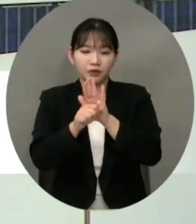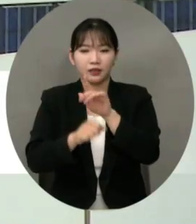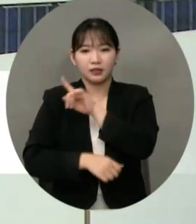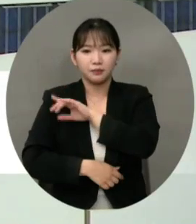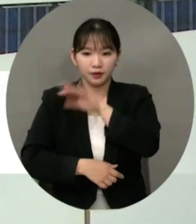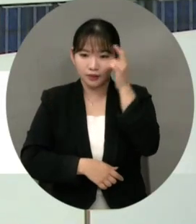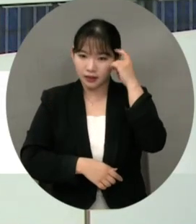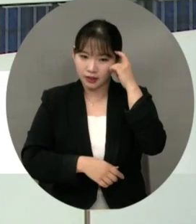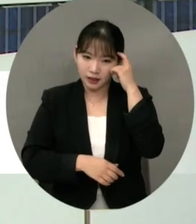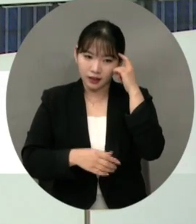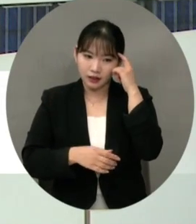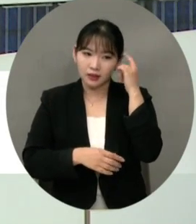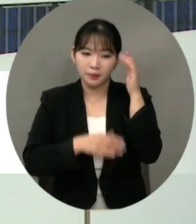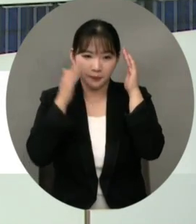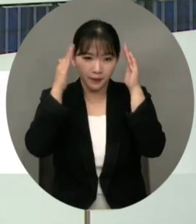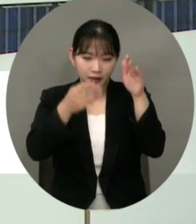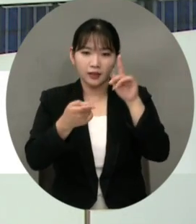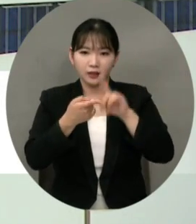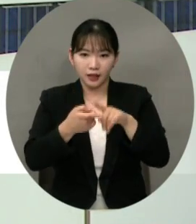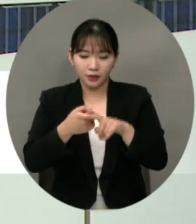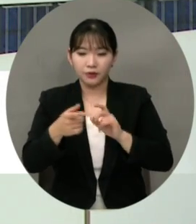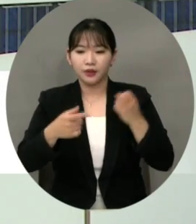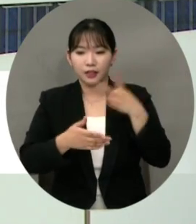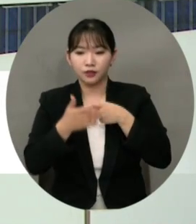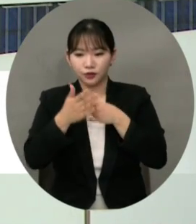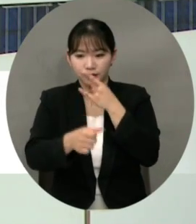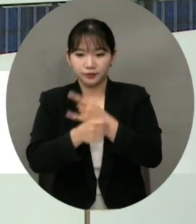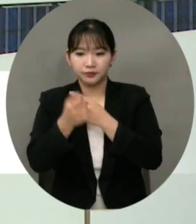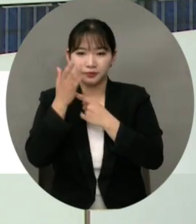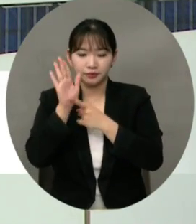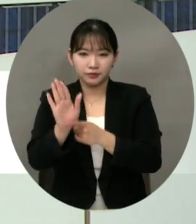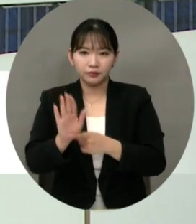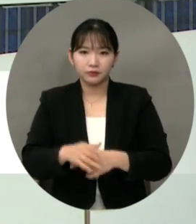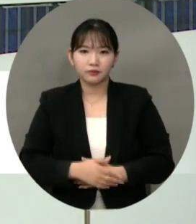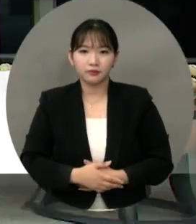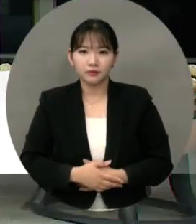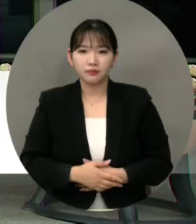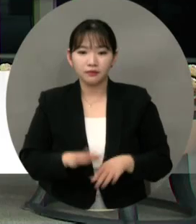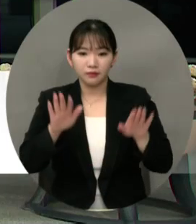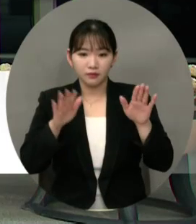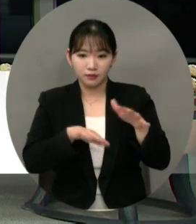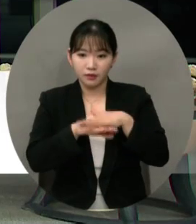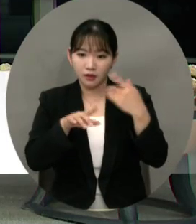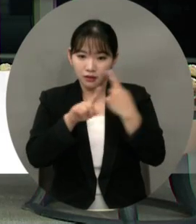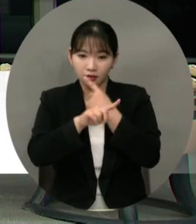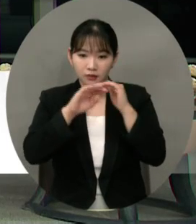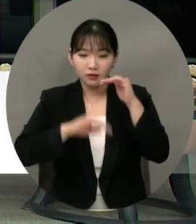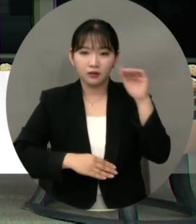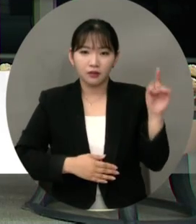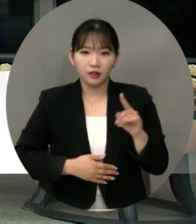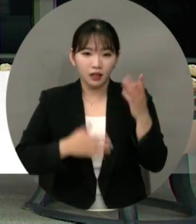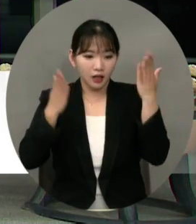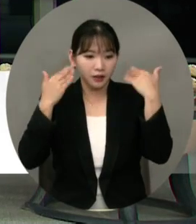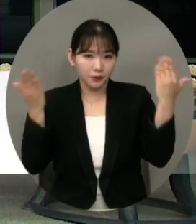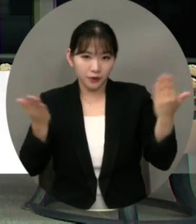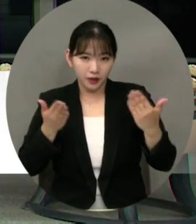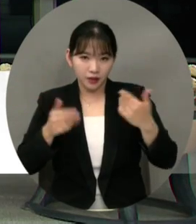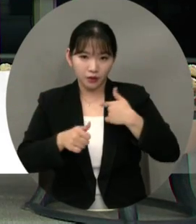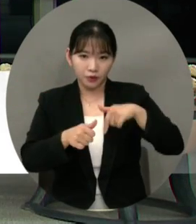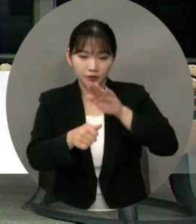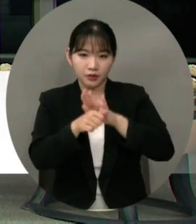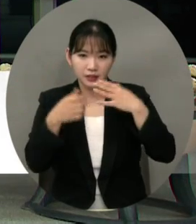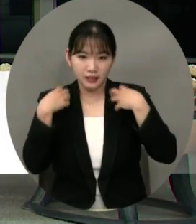하는 기본 방향을 유지하면서 재추진하겠다고 밝혔습니다 이번 조직 개편하는 학교 업무를 교육